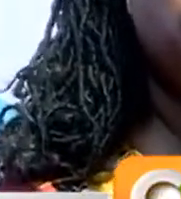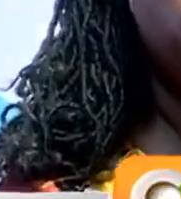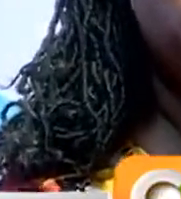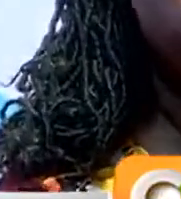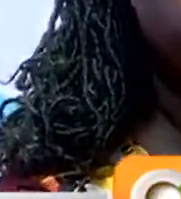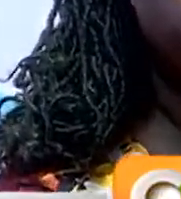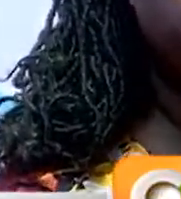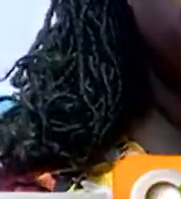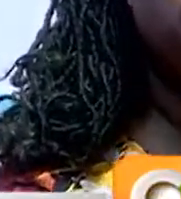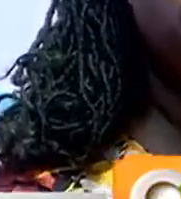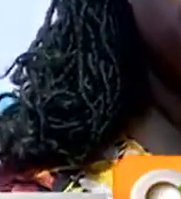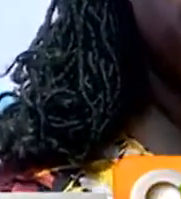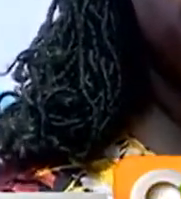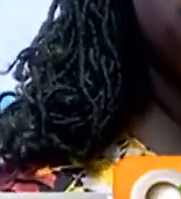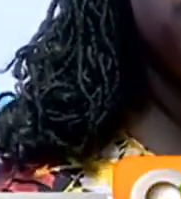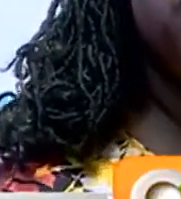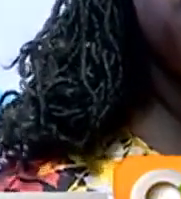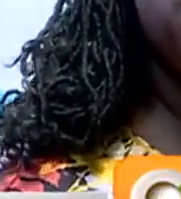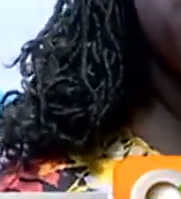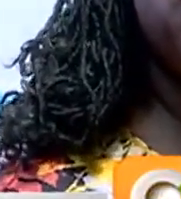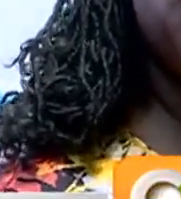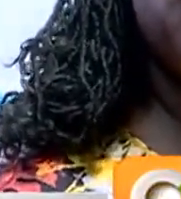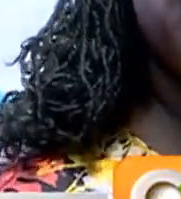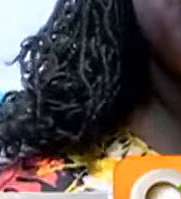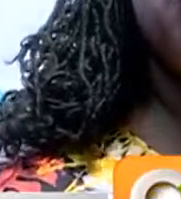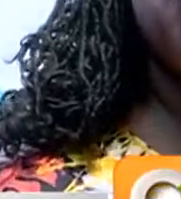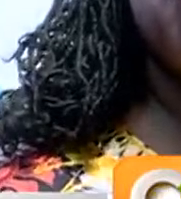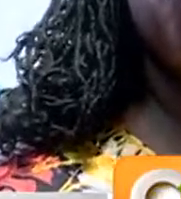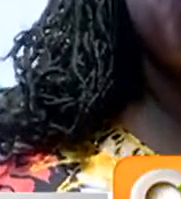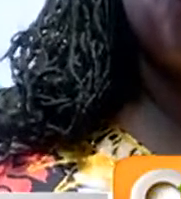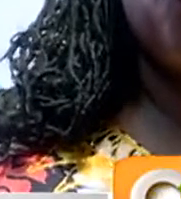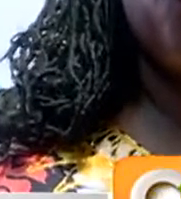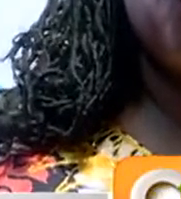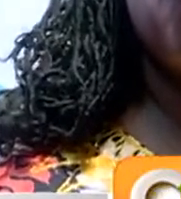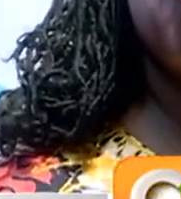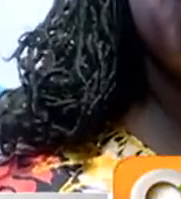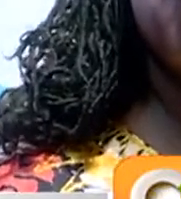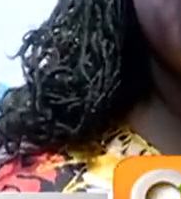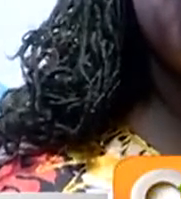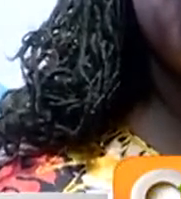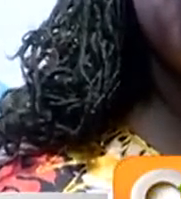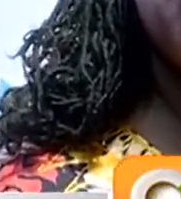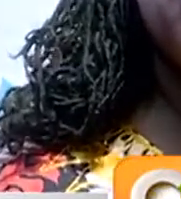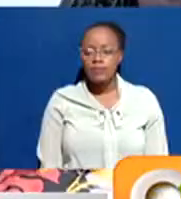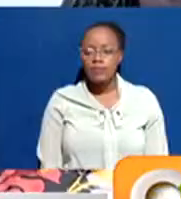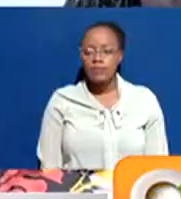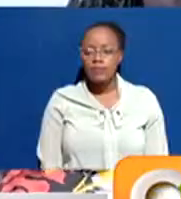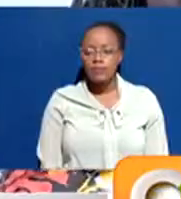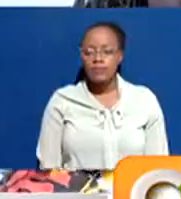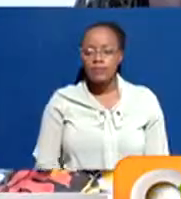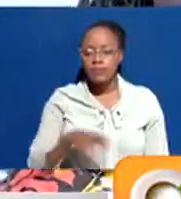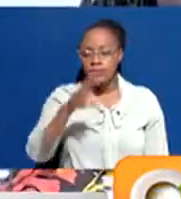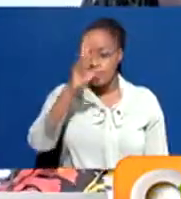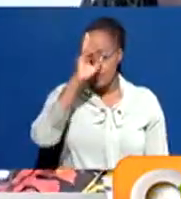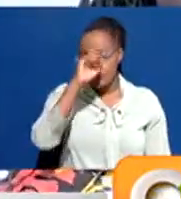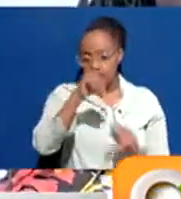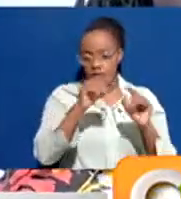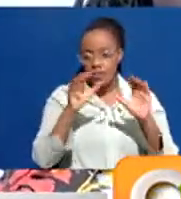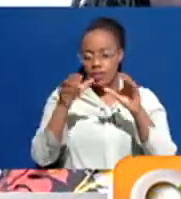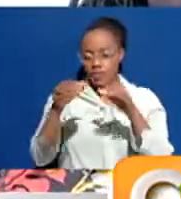President Ruto has promised to end the era of police killer squads, the